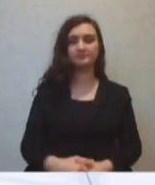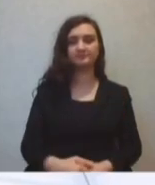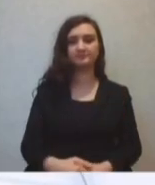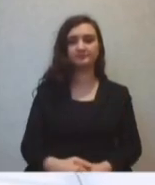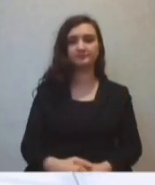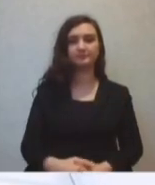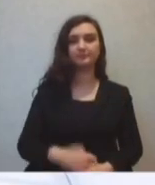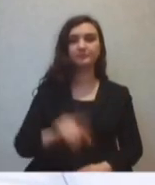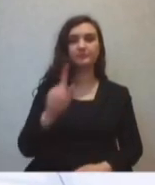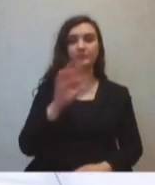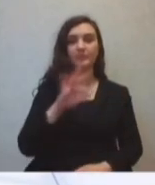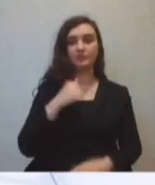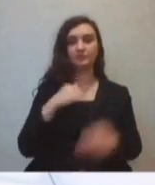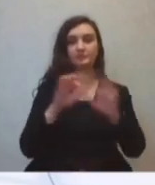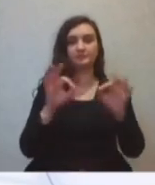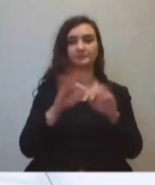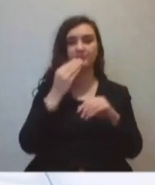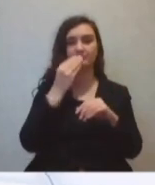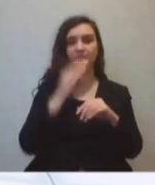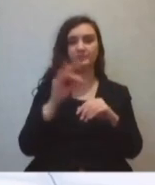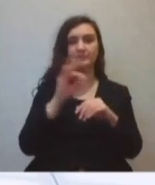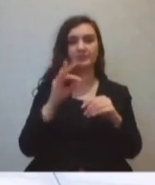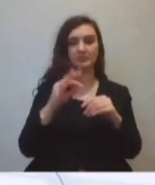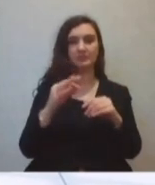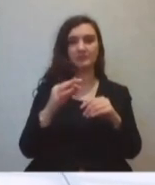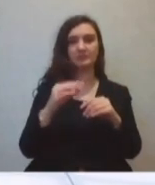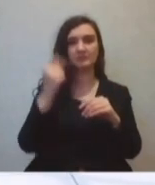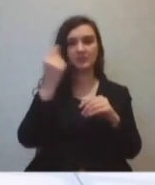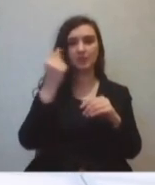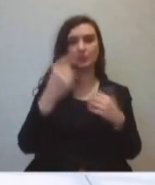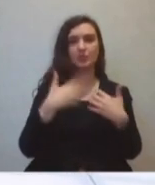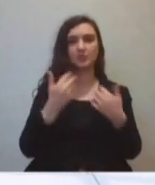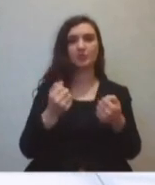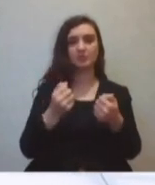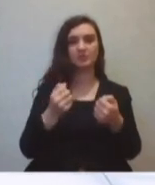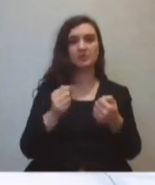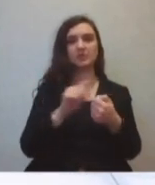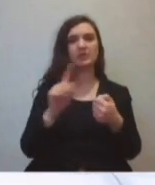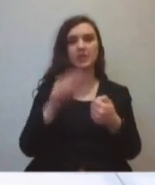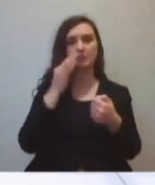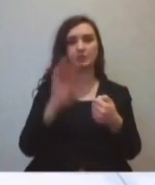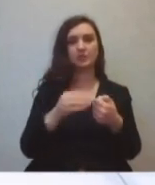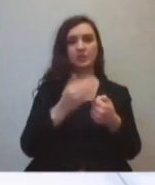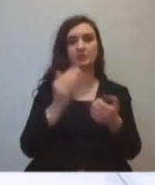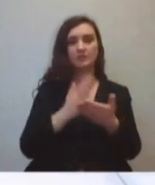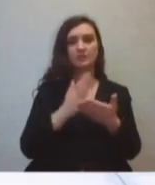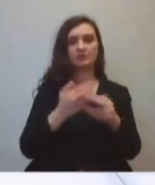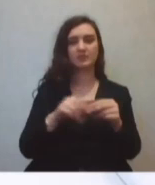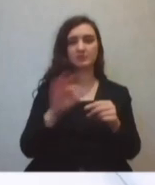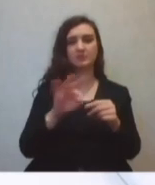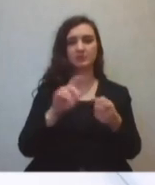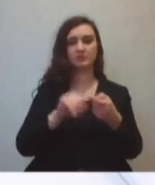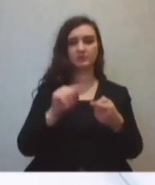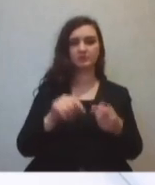როდესაც ულაპარაკობთ კვებაზე, ფიზიკურ ჯანმრთელობაზე და ფსიქიკურ ჯანმრთელობაზე, რა გამოცდილება გვაქვს აი ამ